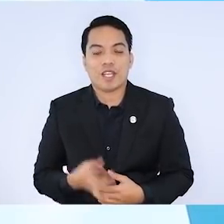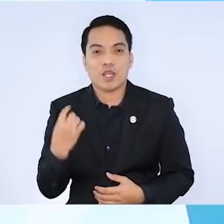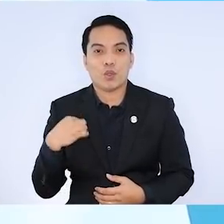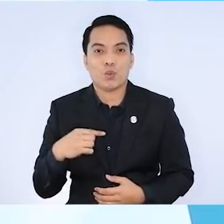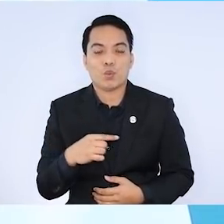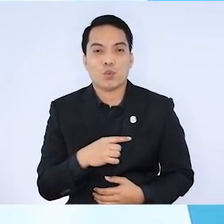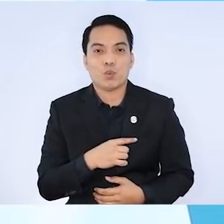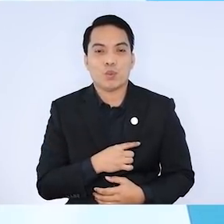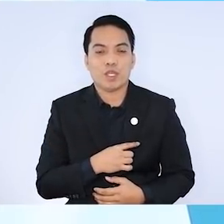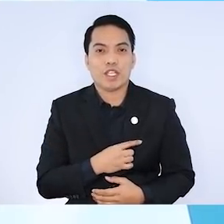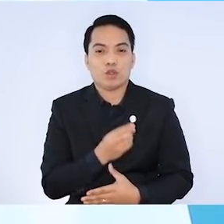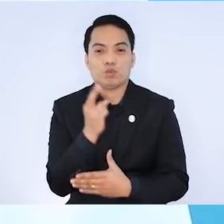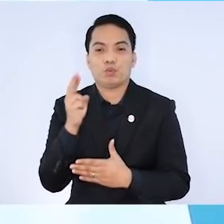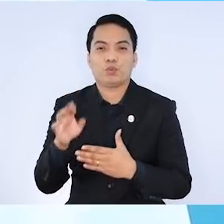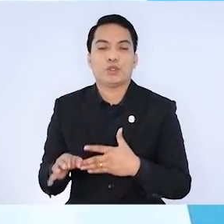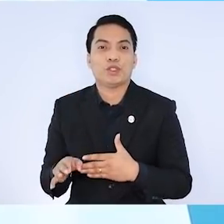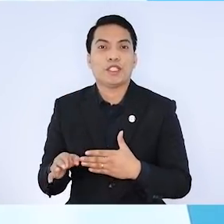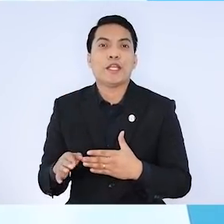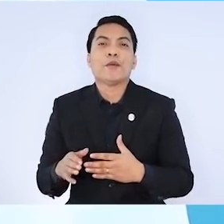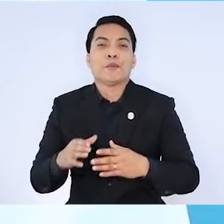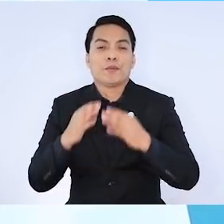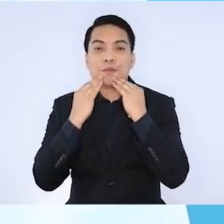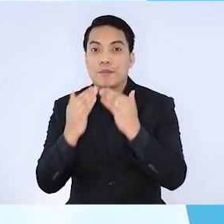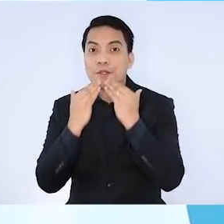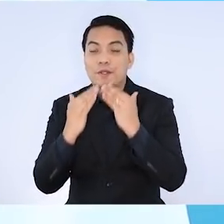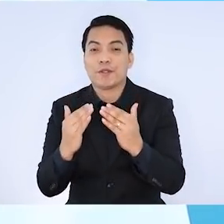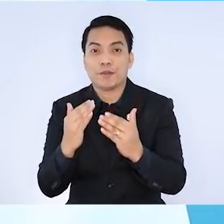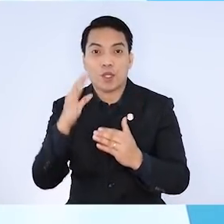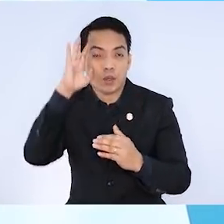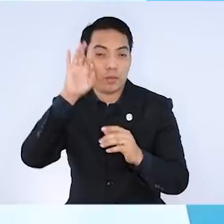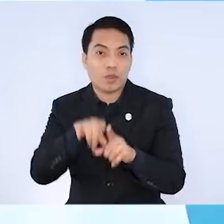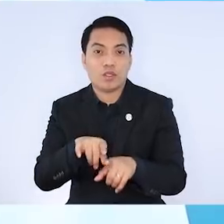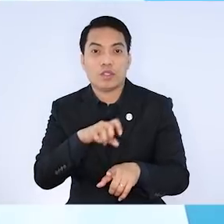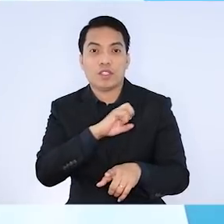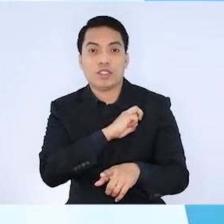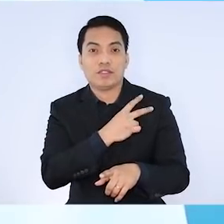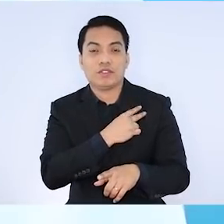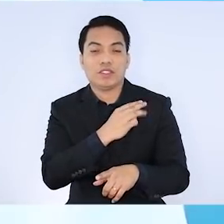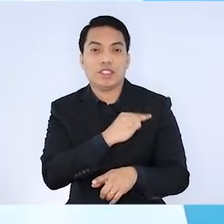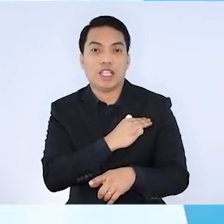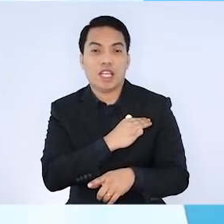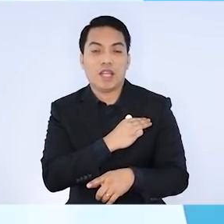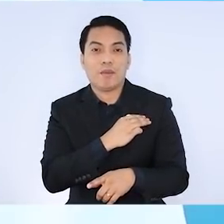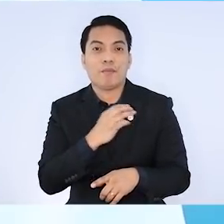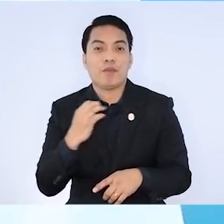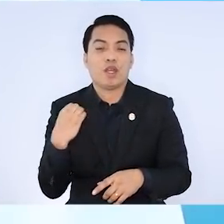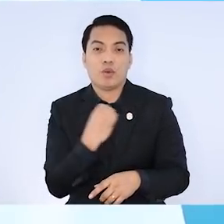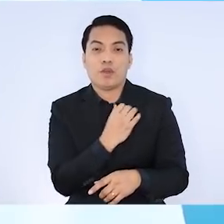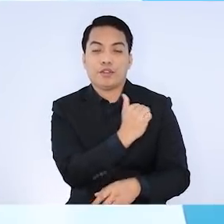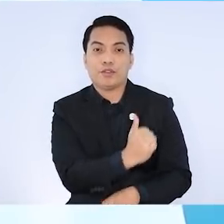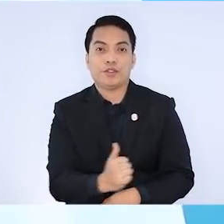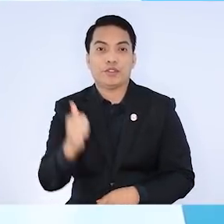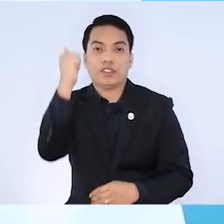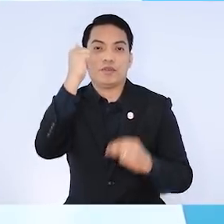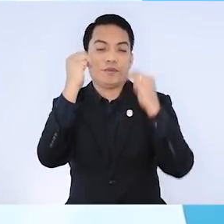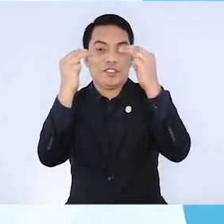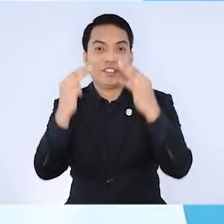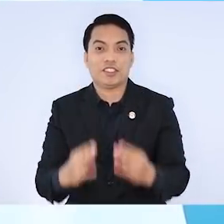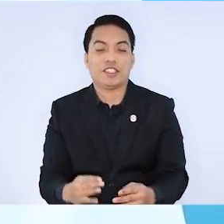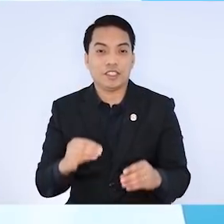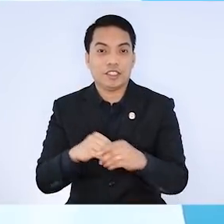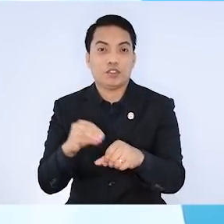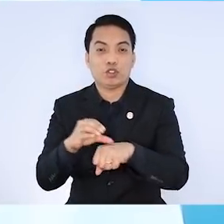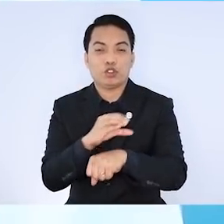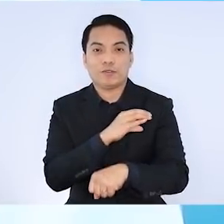po ay lubos na nagpapasalamat sa kapatid na Eduardo V. Manalo, ang ating tagapamahalang pangkalahatan sa